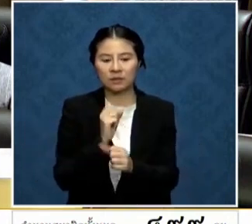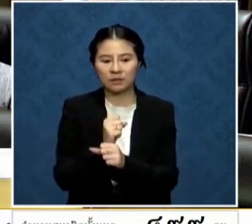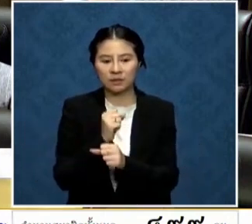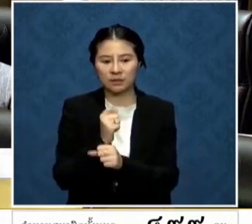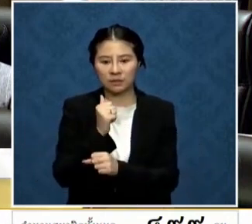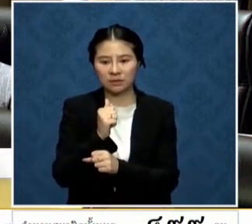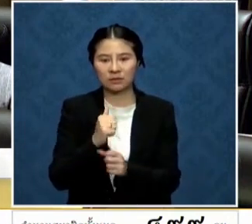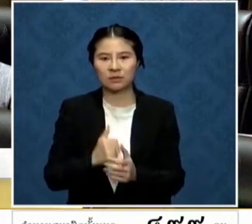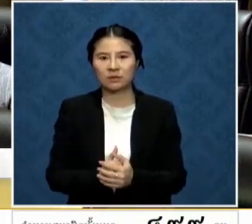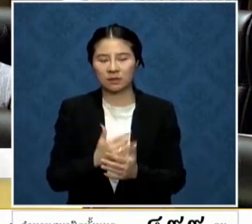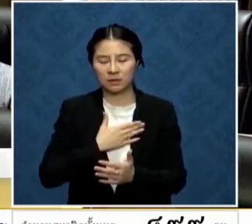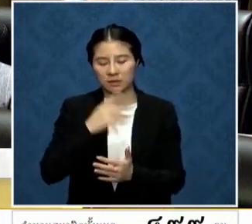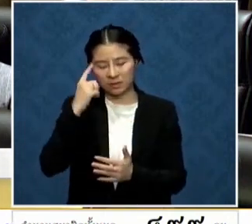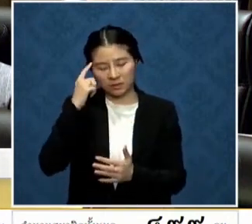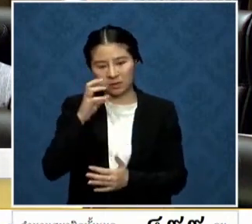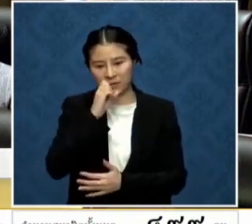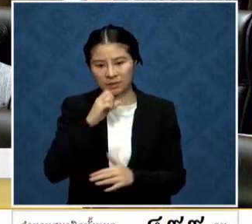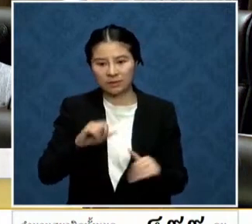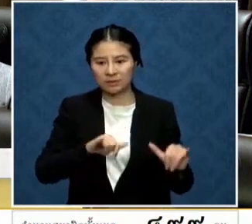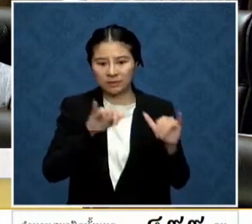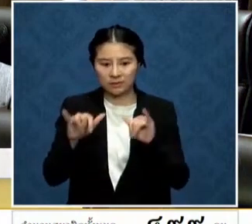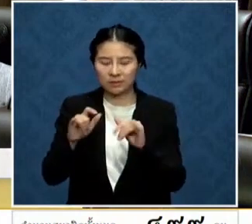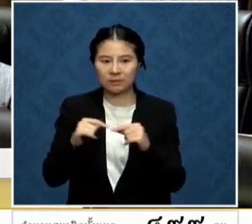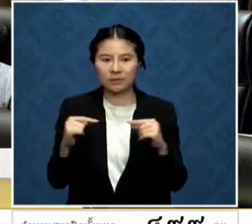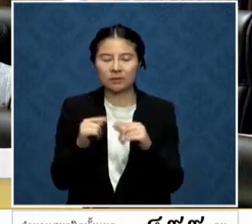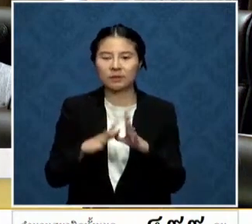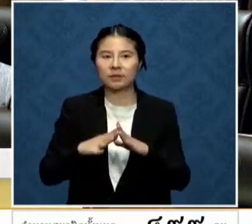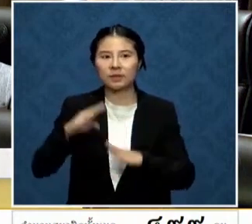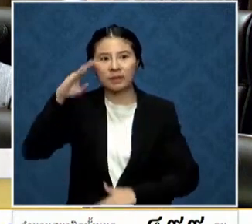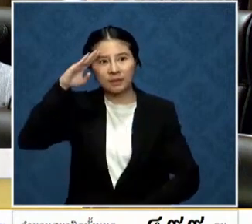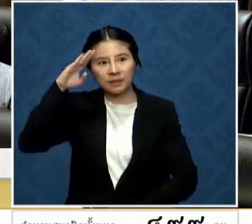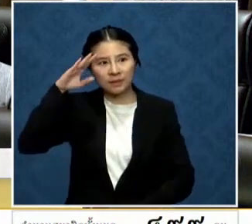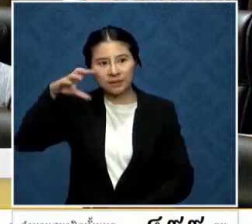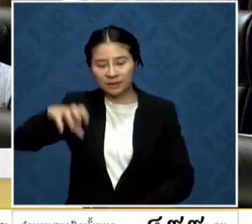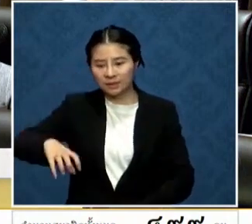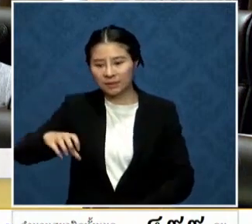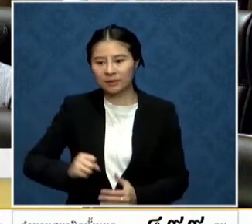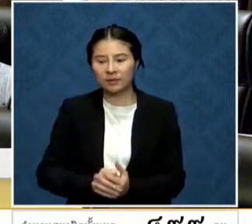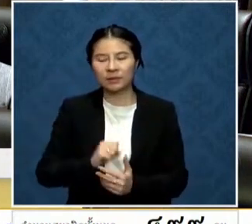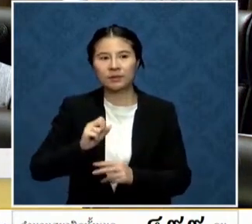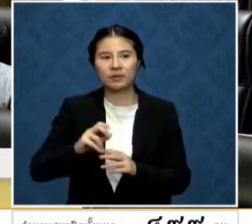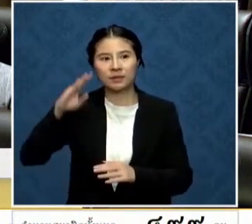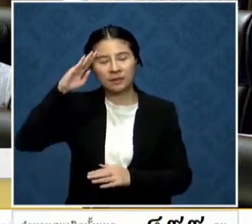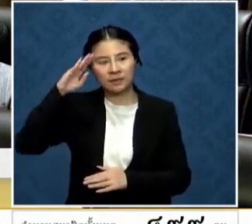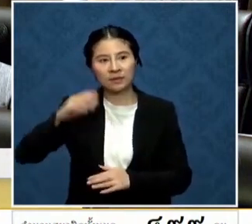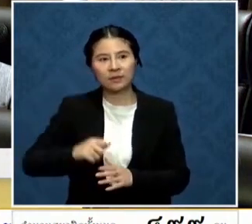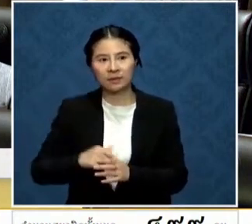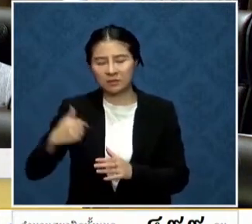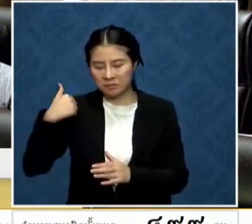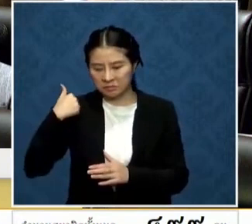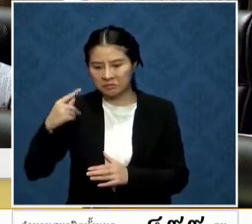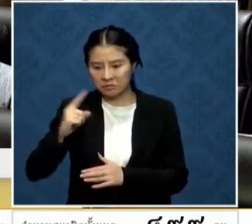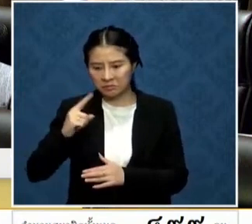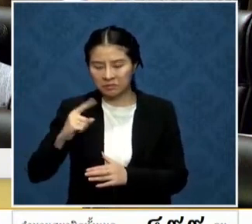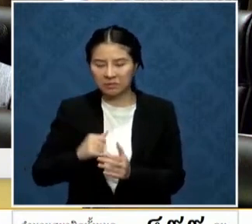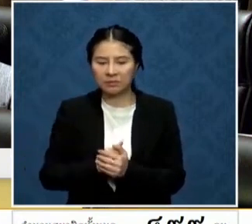กล่าวไว้ข้างต้นผมว่าลองย้ายไปไว้ในขอพื้นที่ค่ายทหารดีมั้ครับผมว่าเขตพื้นที่ทหารในจังหวัดลพบุรีน่าจะมีเยอะอยู่